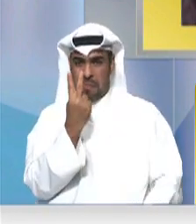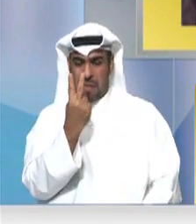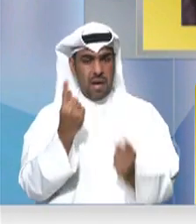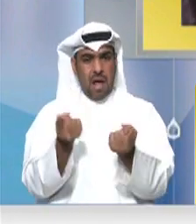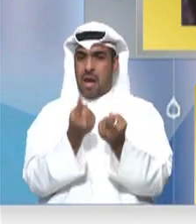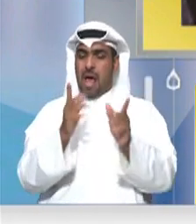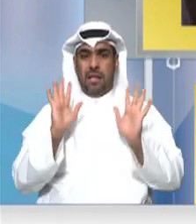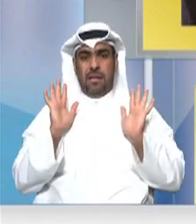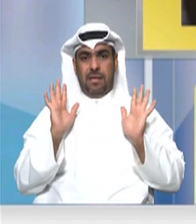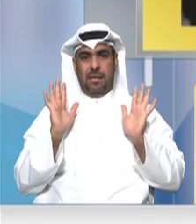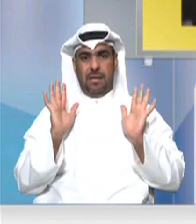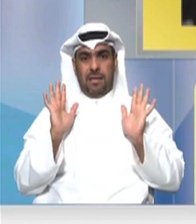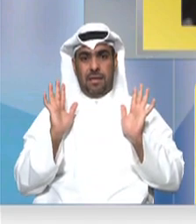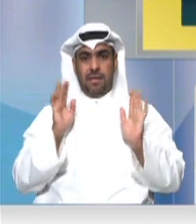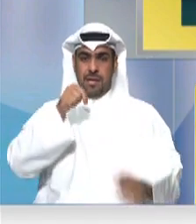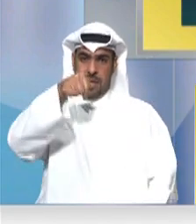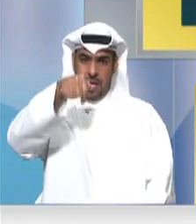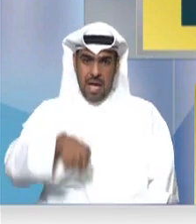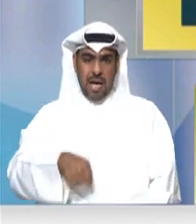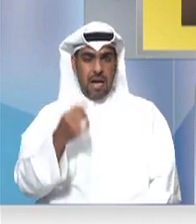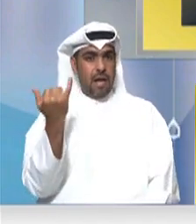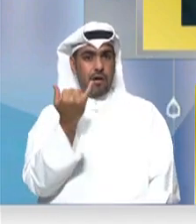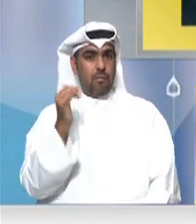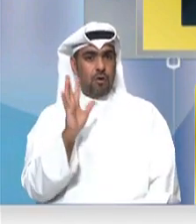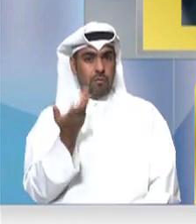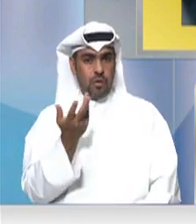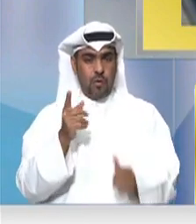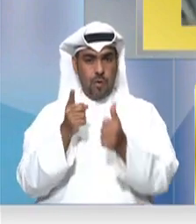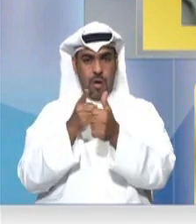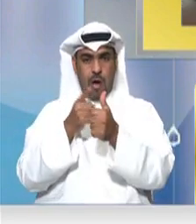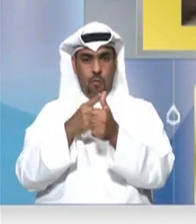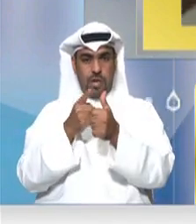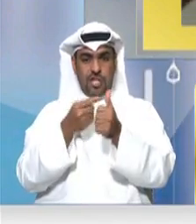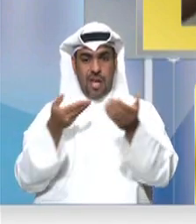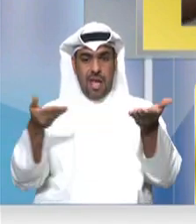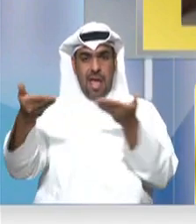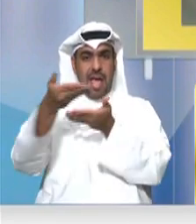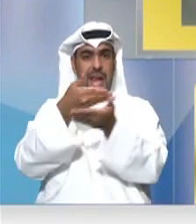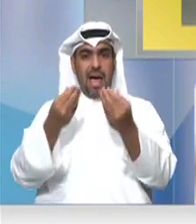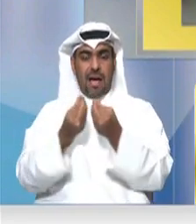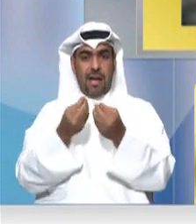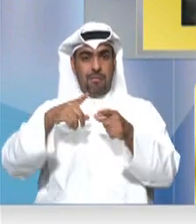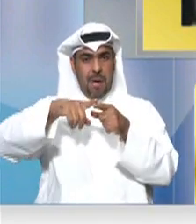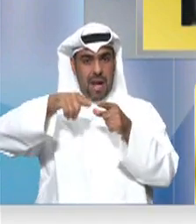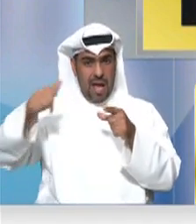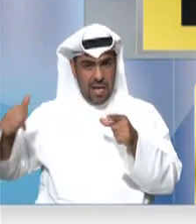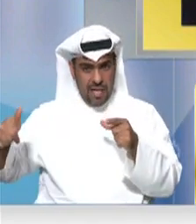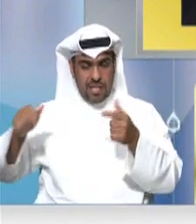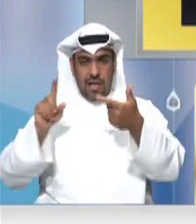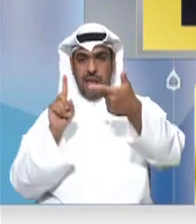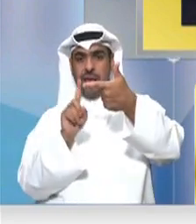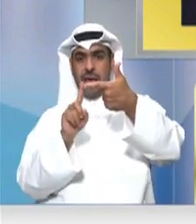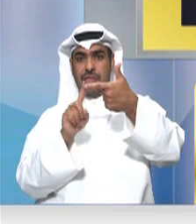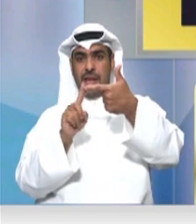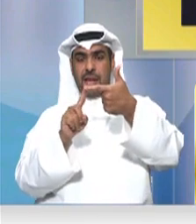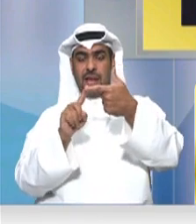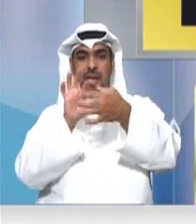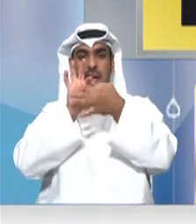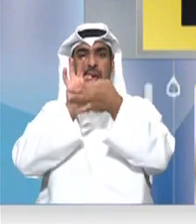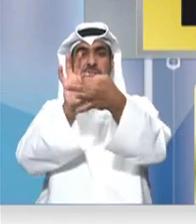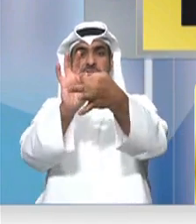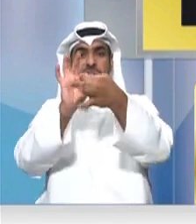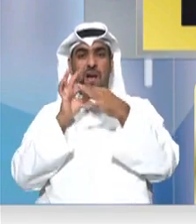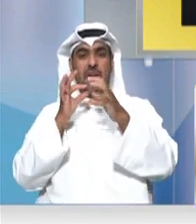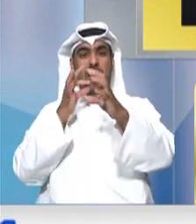العربية والدول الخليجية تحديدا، ومن ثم التفكير بالخطوة إلى إعادة الاتفاق النووي أو الانفتاح غربيا. جميع هذه